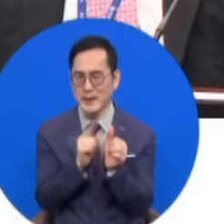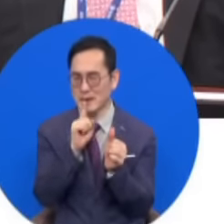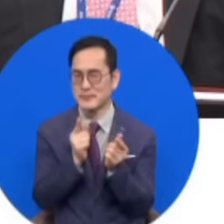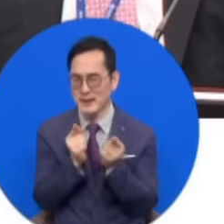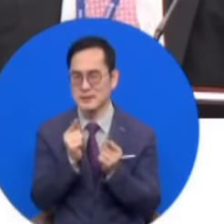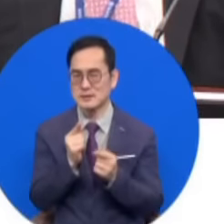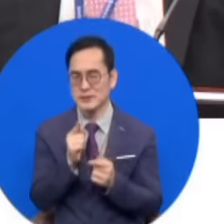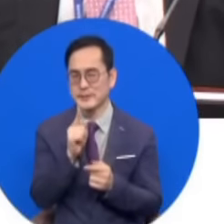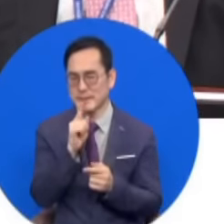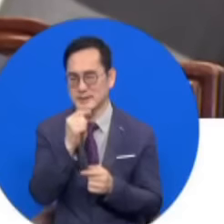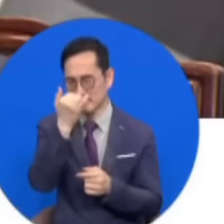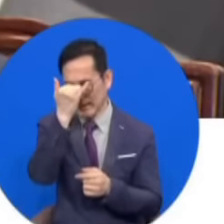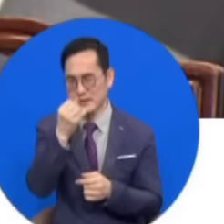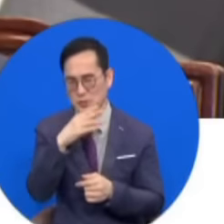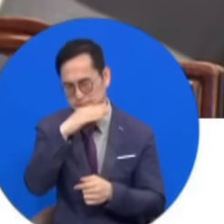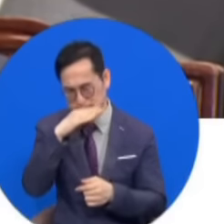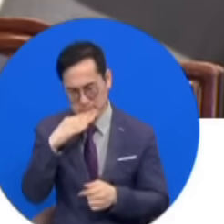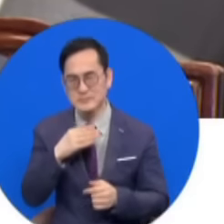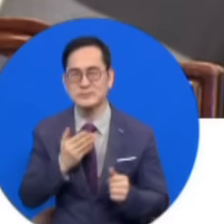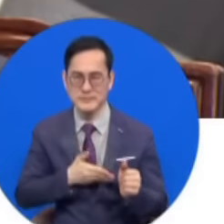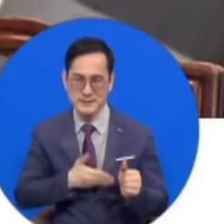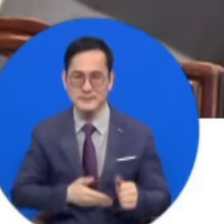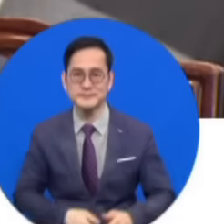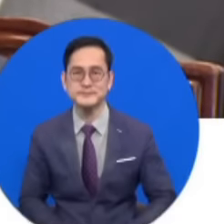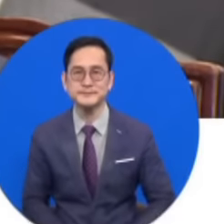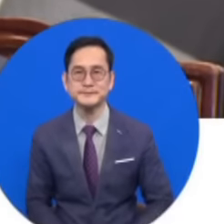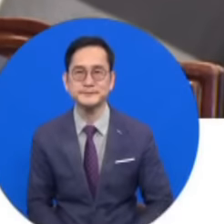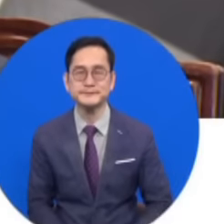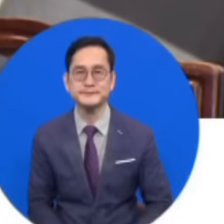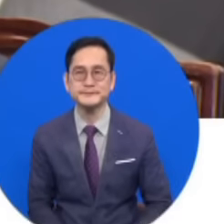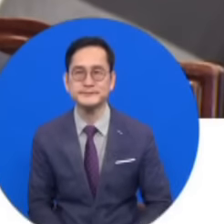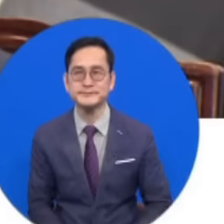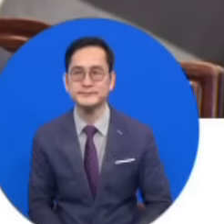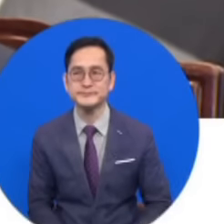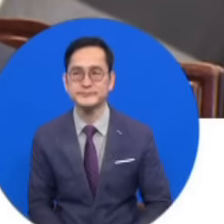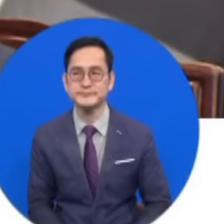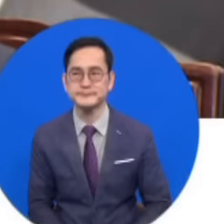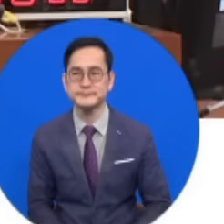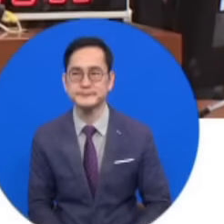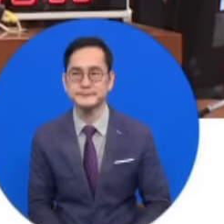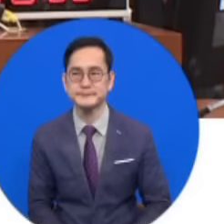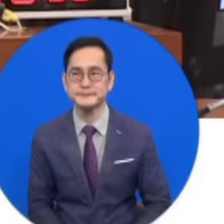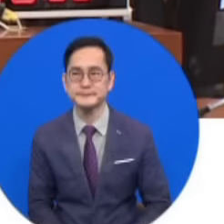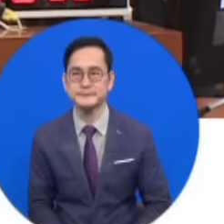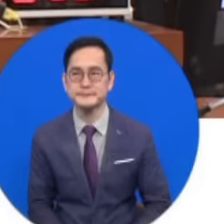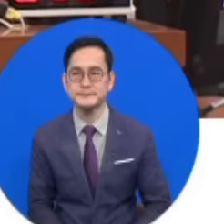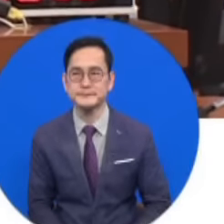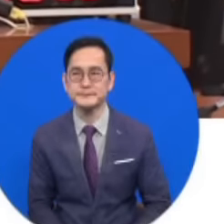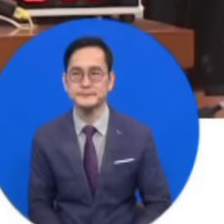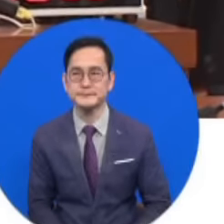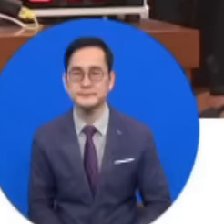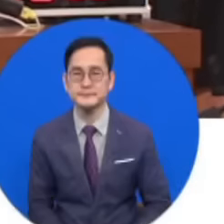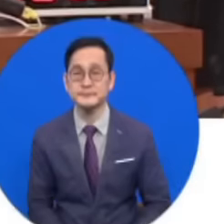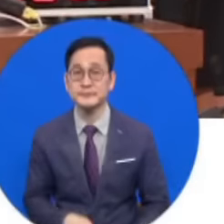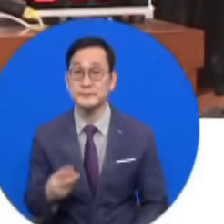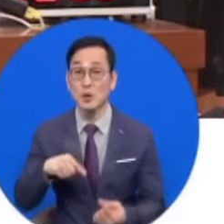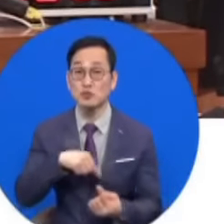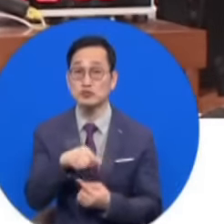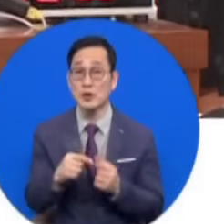중립적인 입장에서 국민들이 다 보고 계시니까 원활하게 해야 될 것 같고 아무래도 그 저